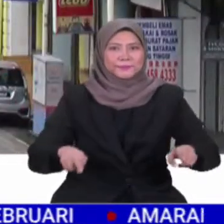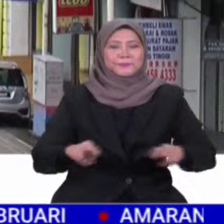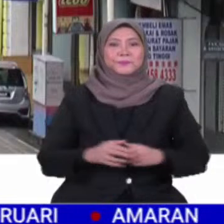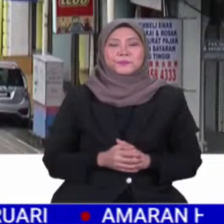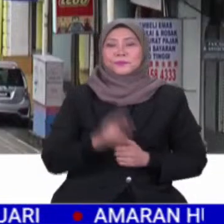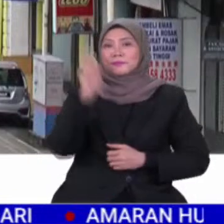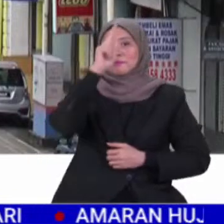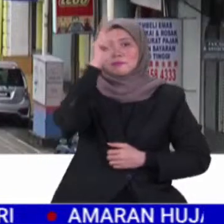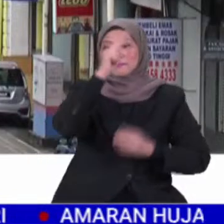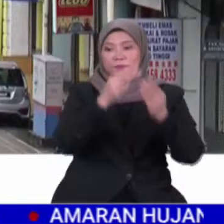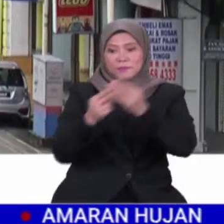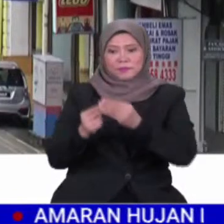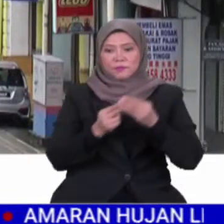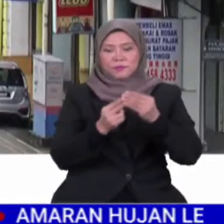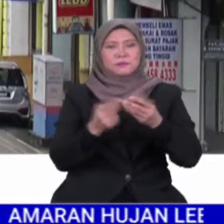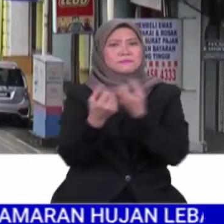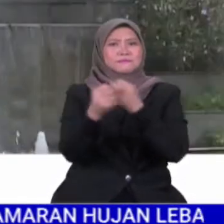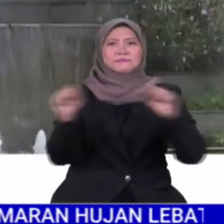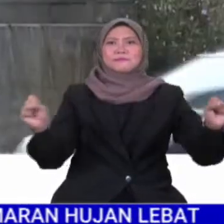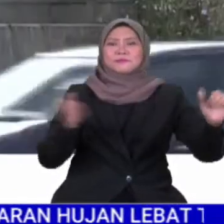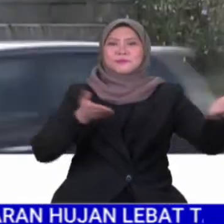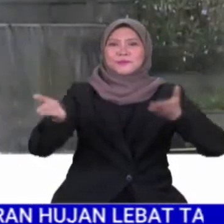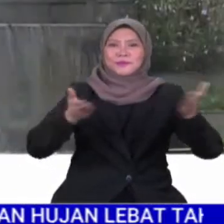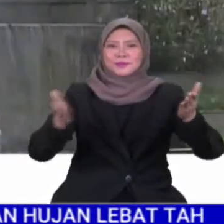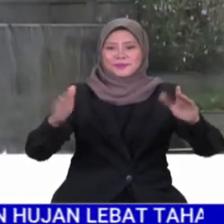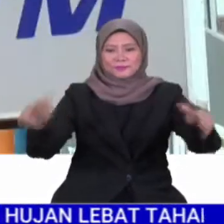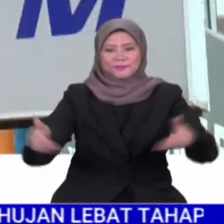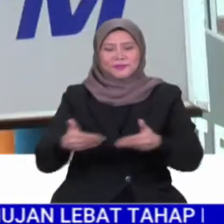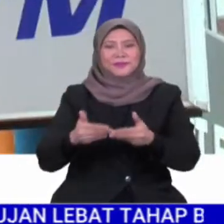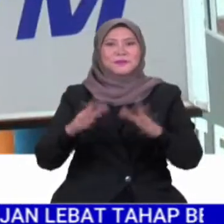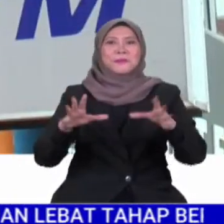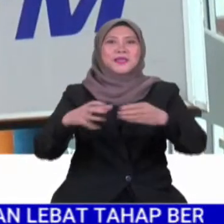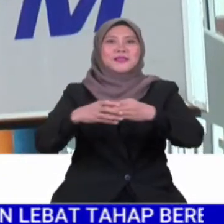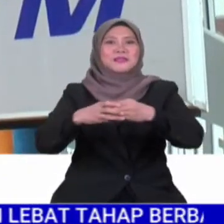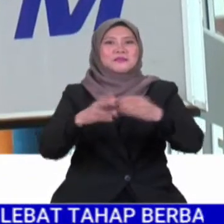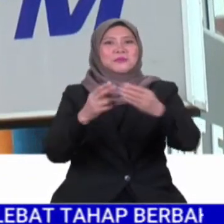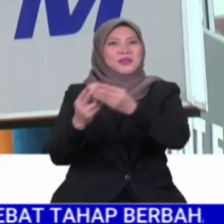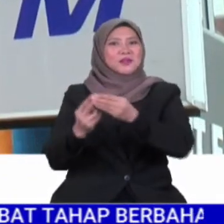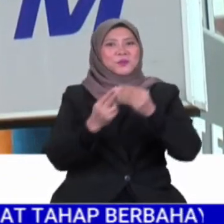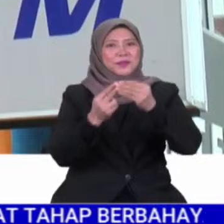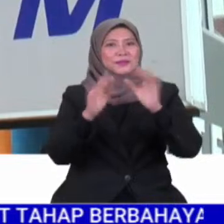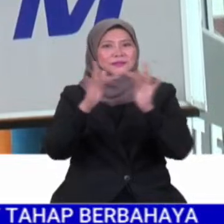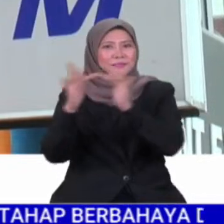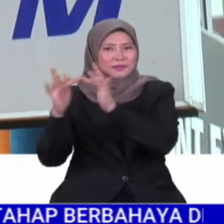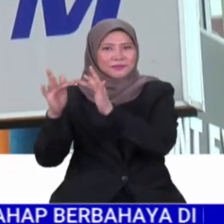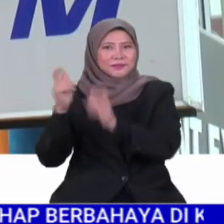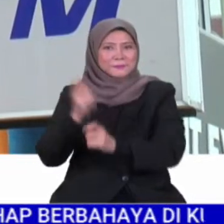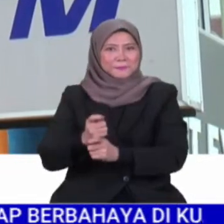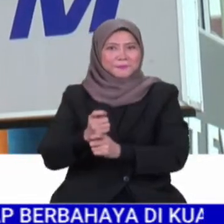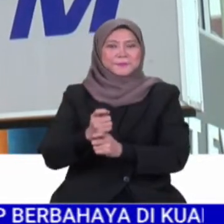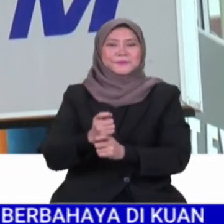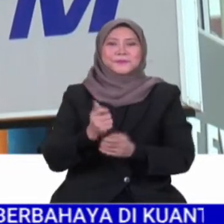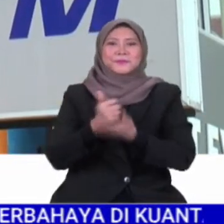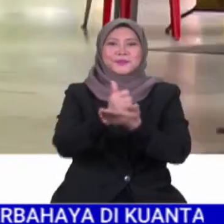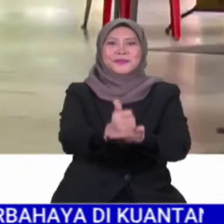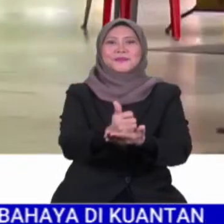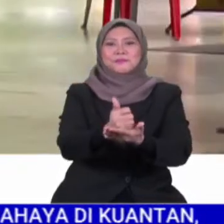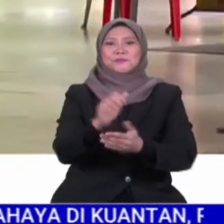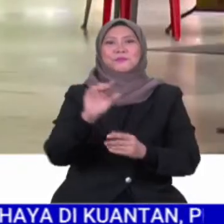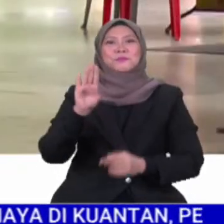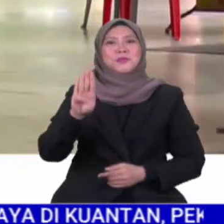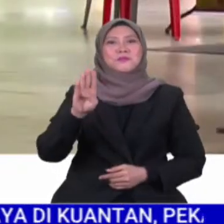Kerajaan Perpaduan dan Penyedia Perkhidmatan telah memperkenal pakej perpaduan jalur lebar tetap bagi membantu